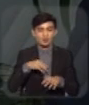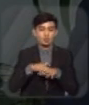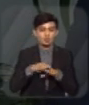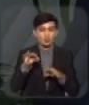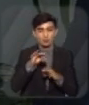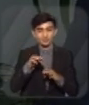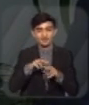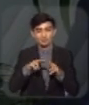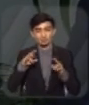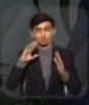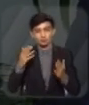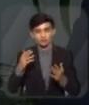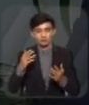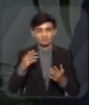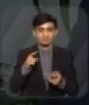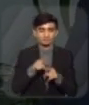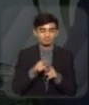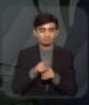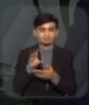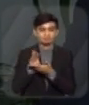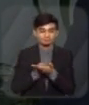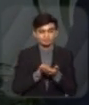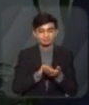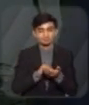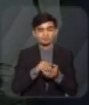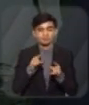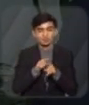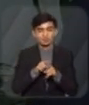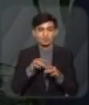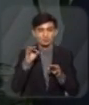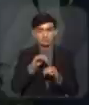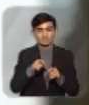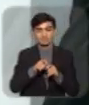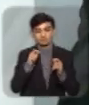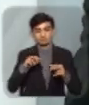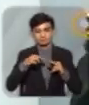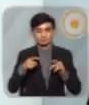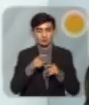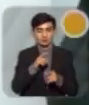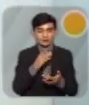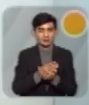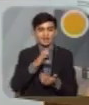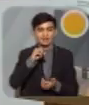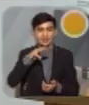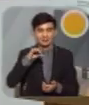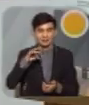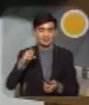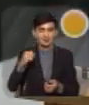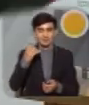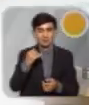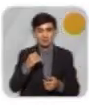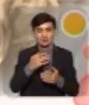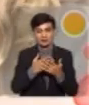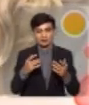болып жатқан келеңсіз жайттарды сынай отырып, соларды әшкерелей отырып түзеу. Сатираның уытты тілімен шаншып,